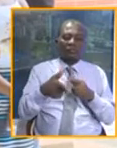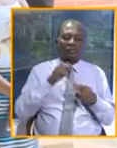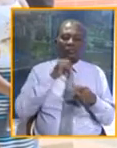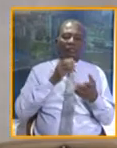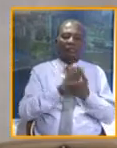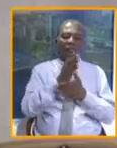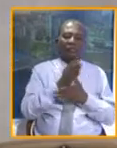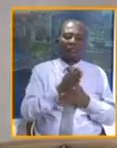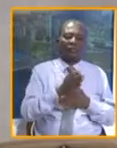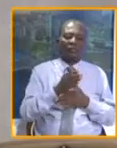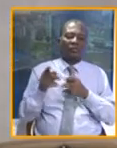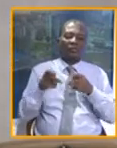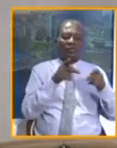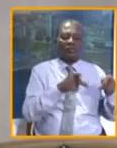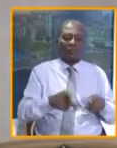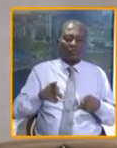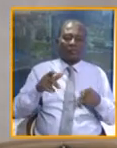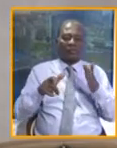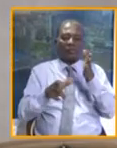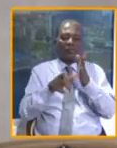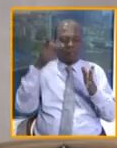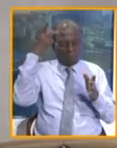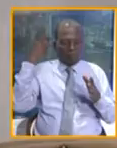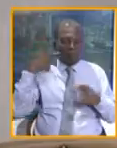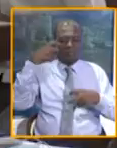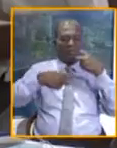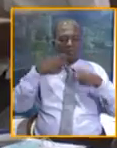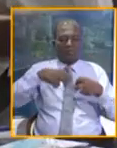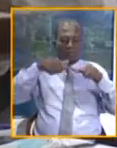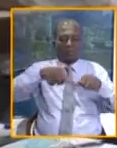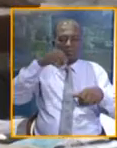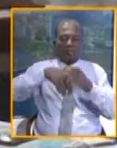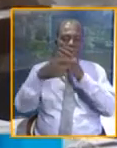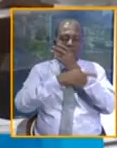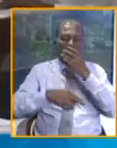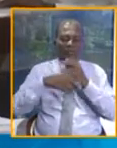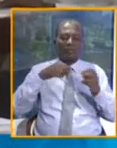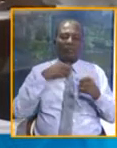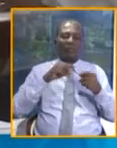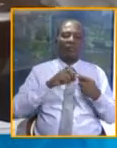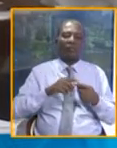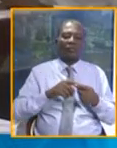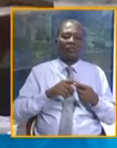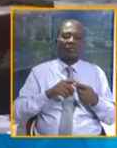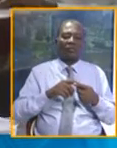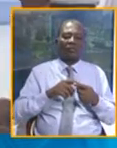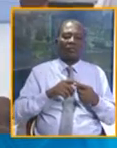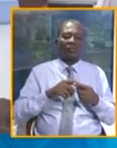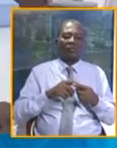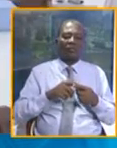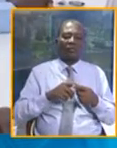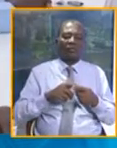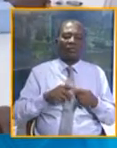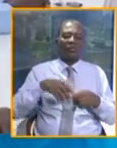pas bien. Selon le sous-préfet de Bondo, des problèmes demeurent dans la région. On peut citer entre autres le faible taux